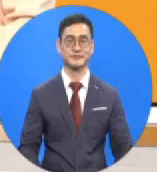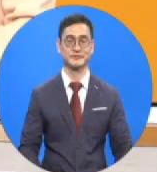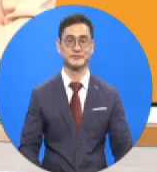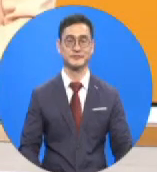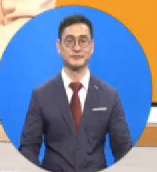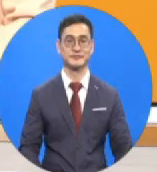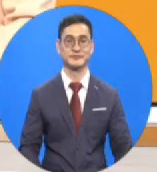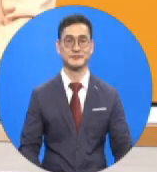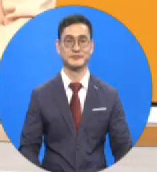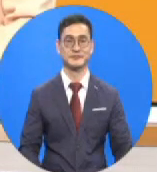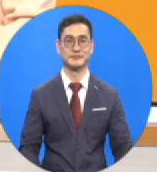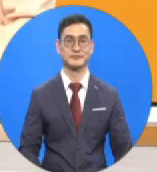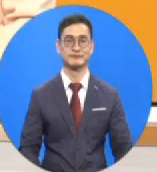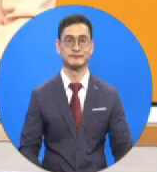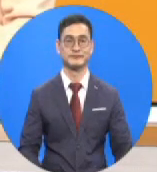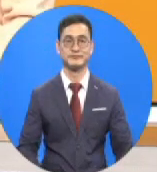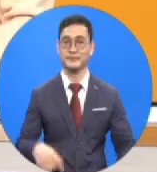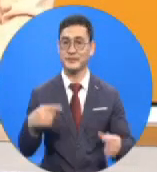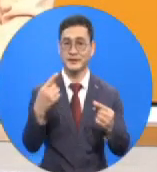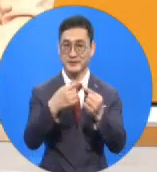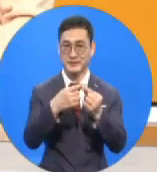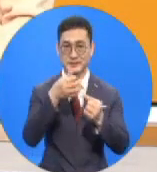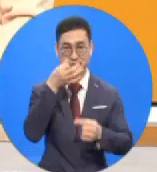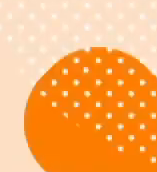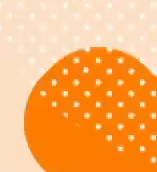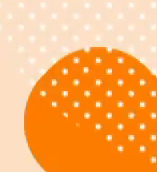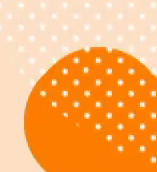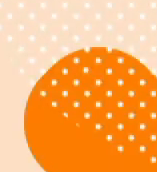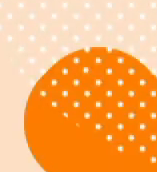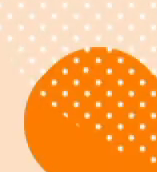오늘 저희가 준비한 랭킹 키워드 부터 만나보시죠